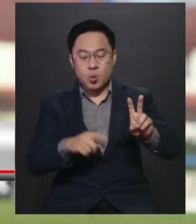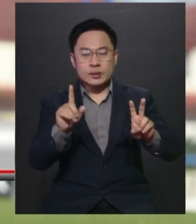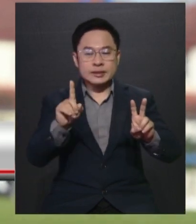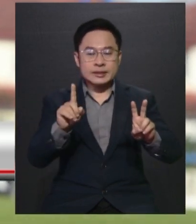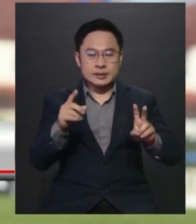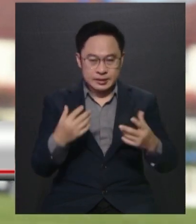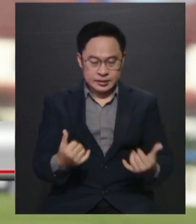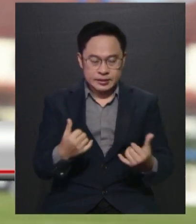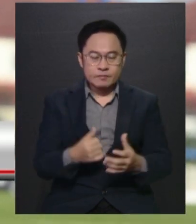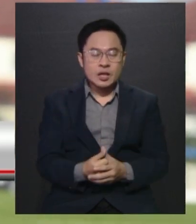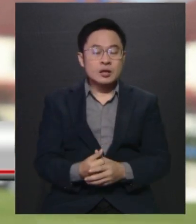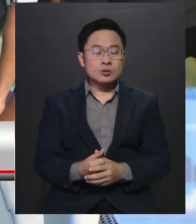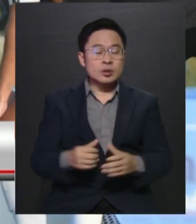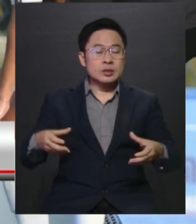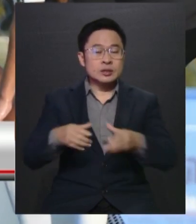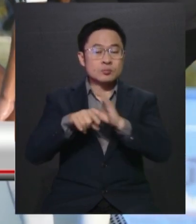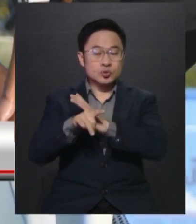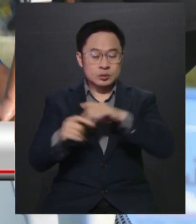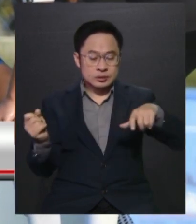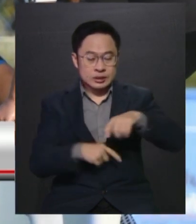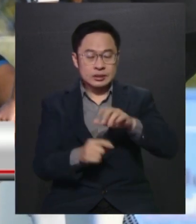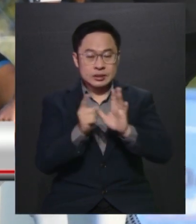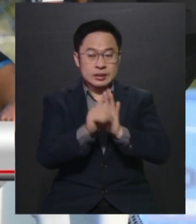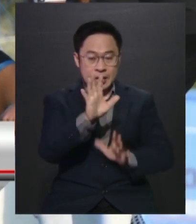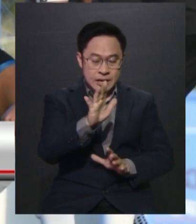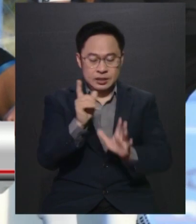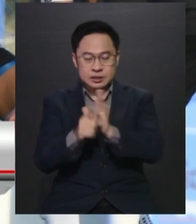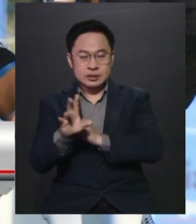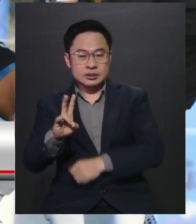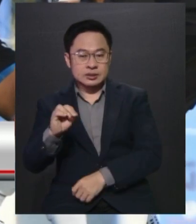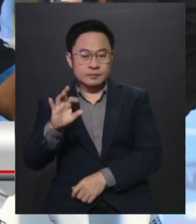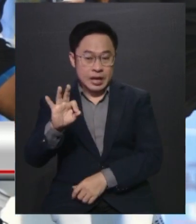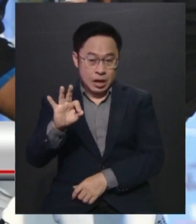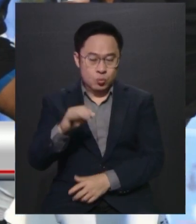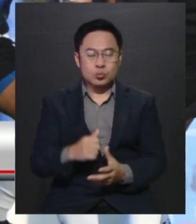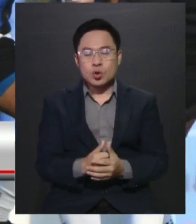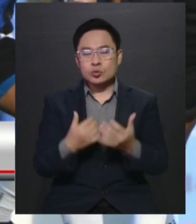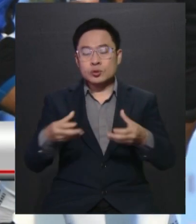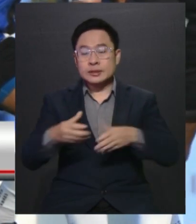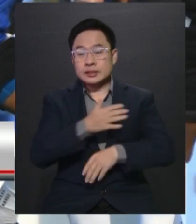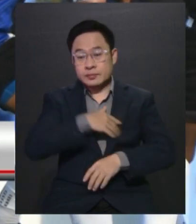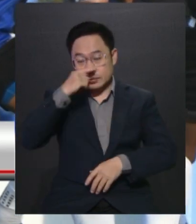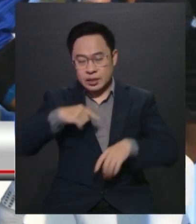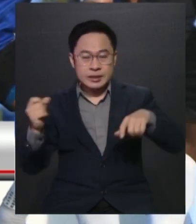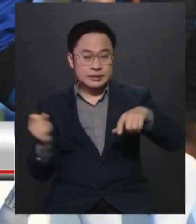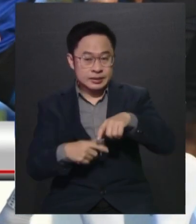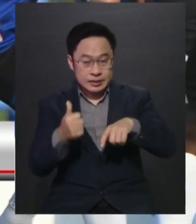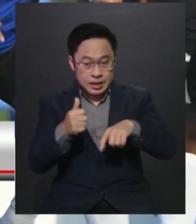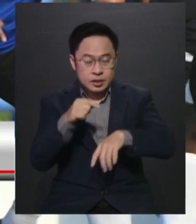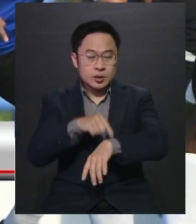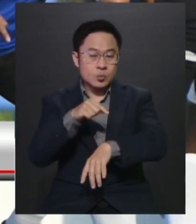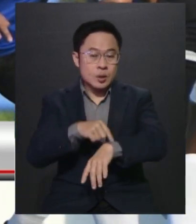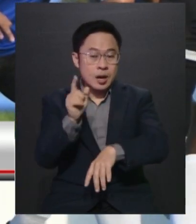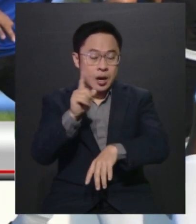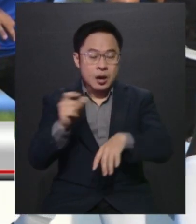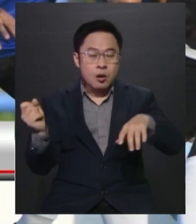ษ์พลซาค่ะในนาทีที่5แล้วก็รวมถึงอัมดูออตตาร่าในนาทีที่79ค่ะส่วนช้างศึกชุดรองเนี่ยก็มาได้ประตูจ